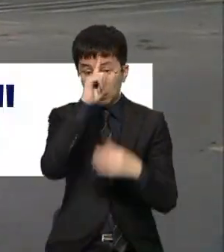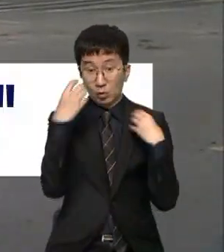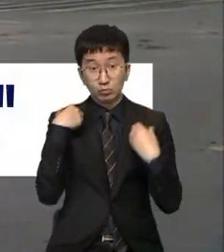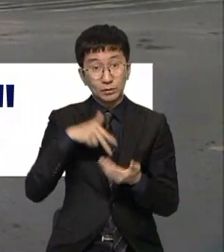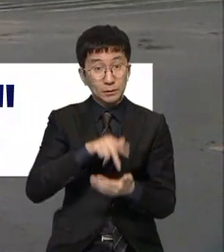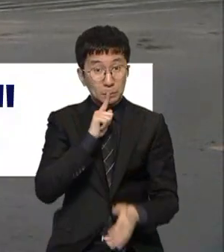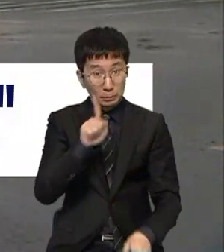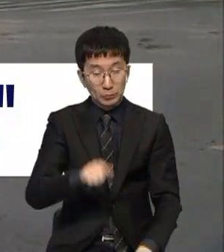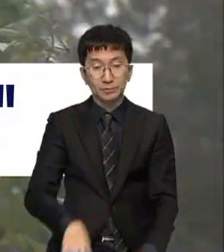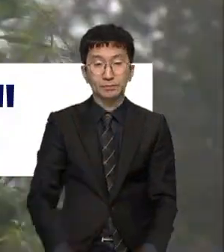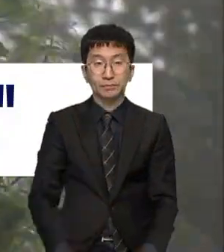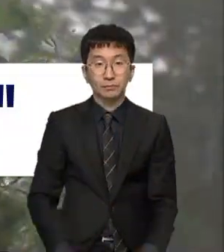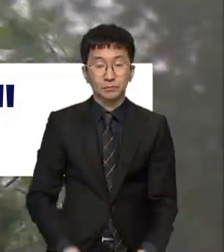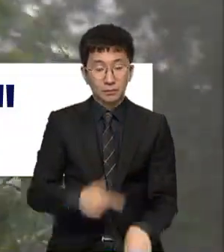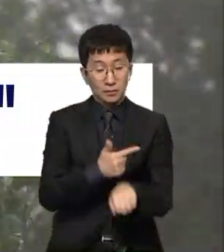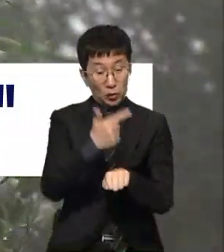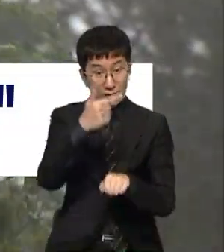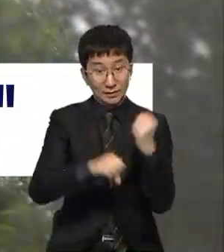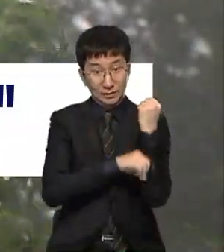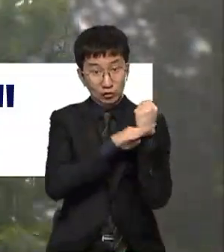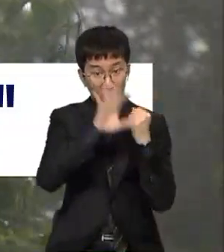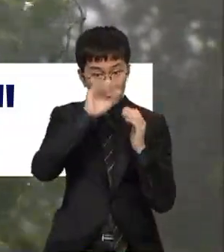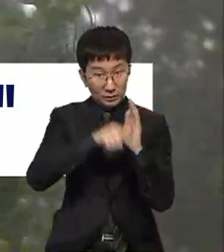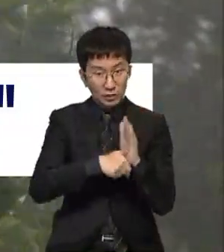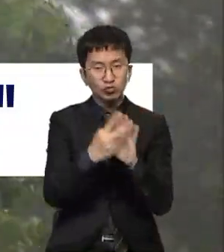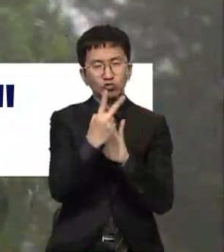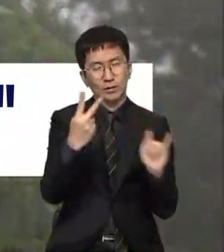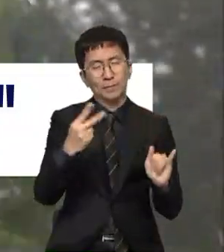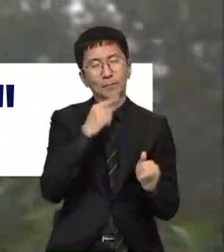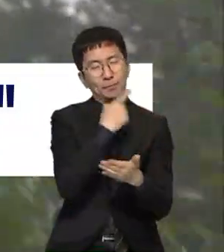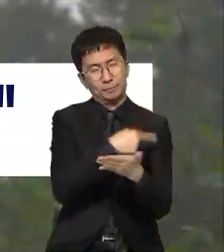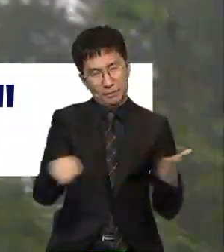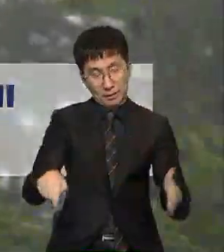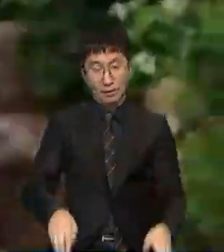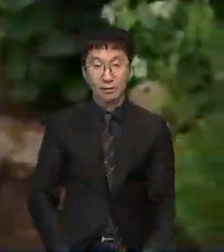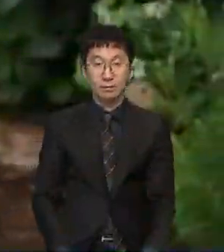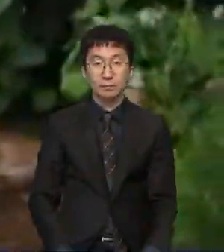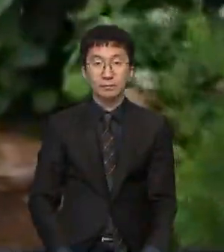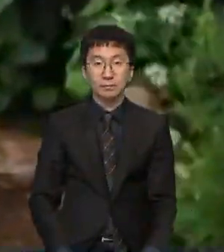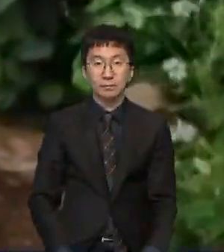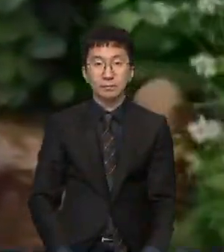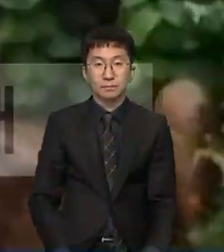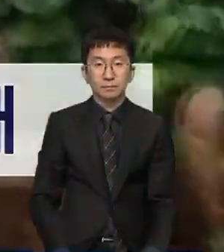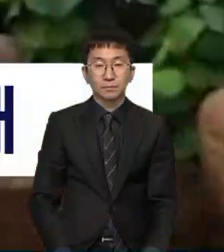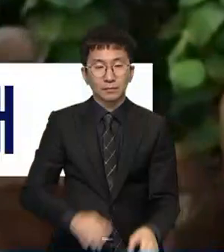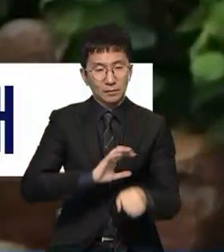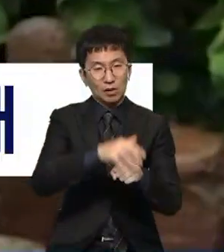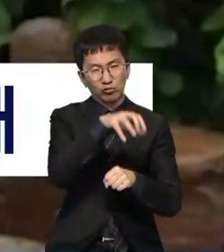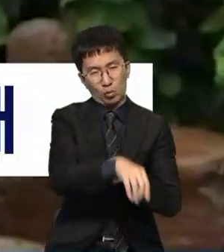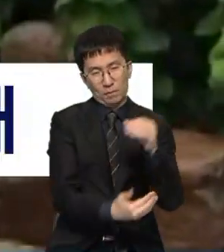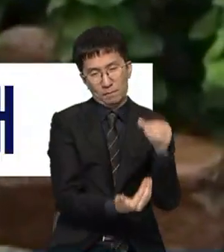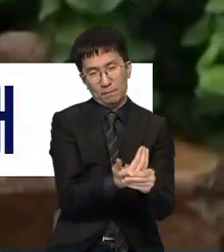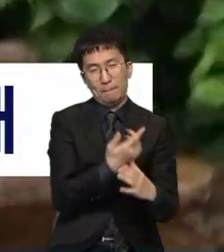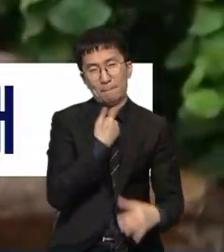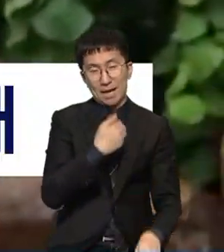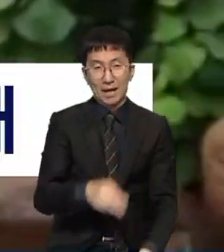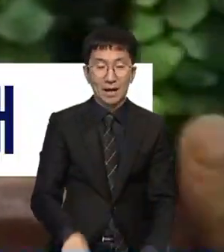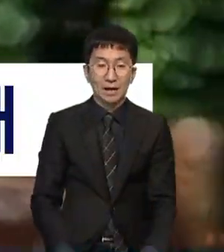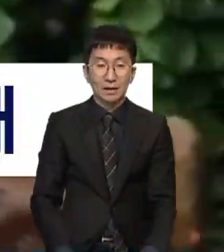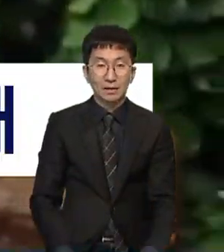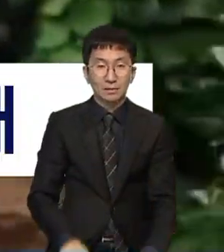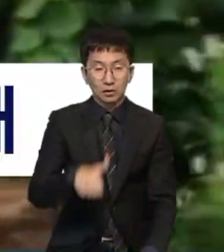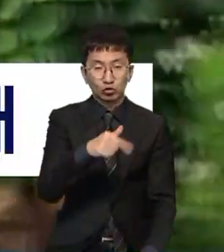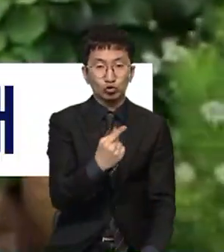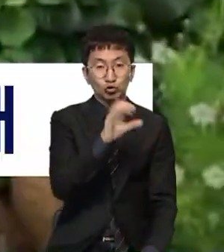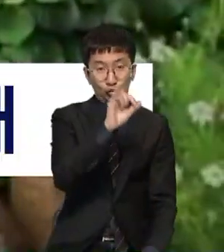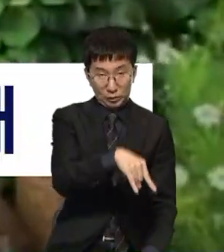중앙재난안전대책본부는 오늘 오후 6시 기준 인명피해는 2명이라고 밝혔습니다. 모두 대구에서 발생한 것으로 대구